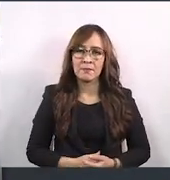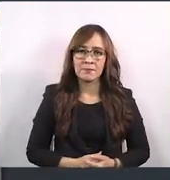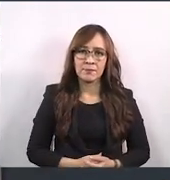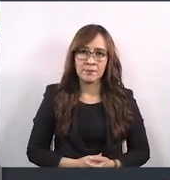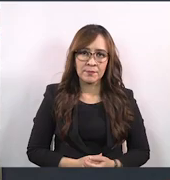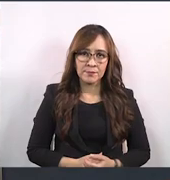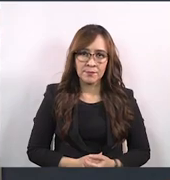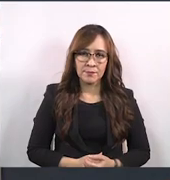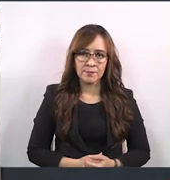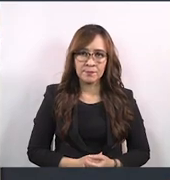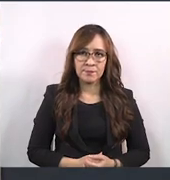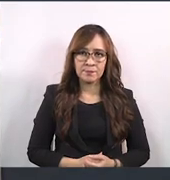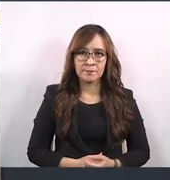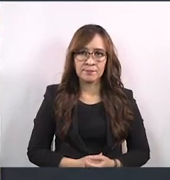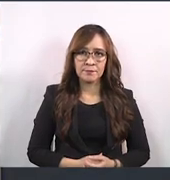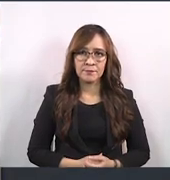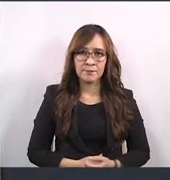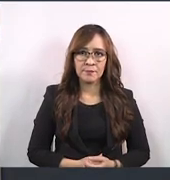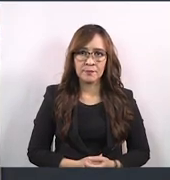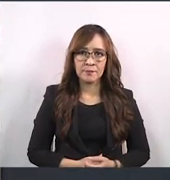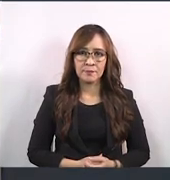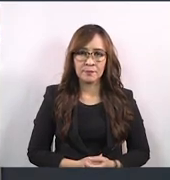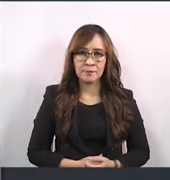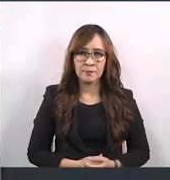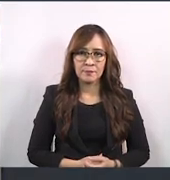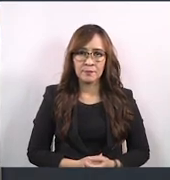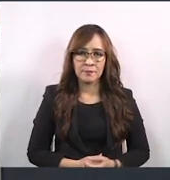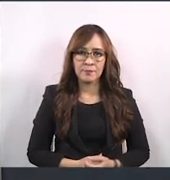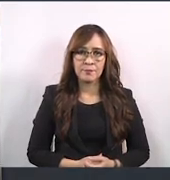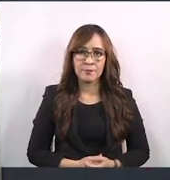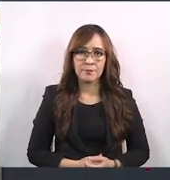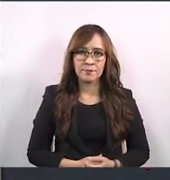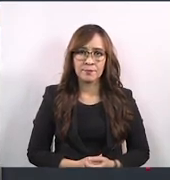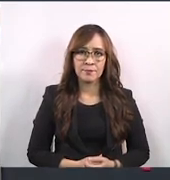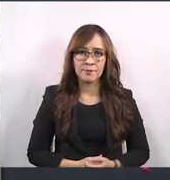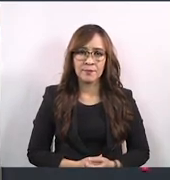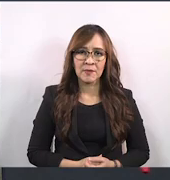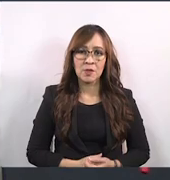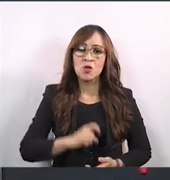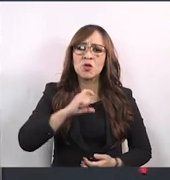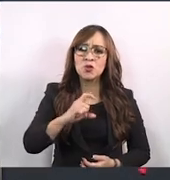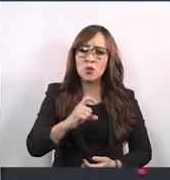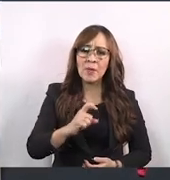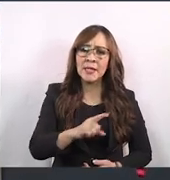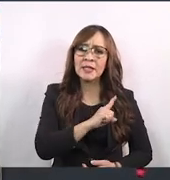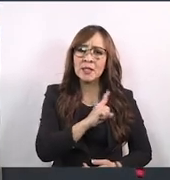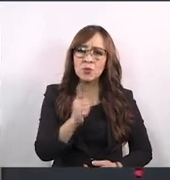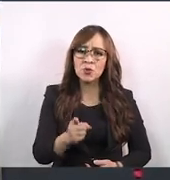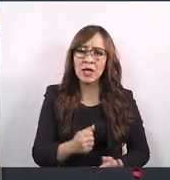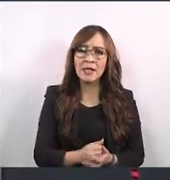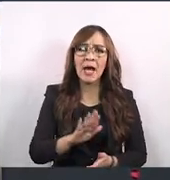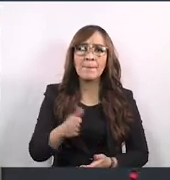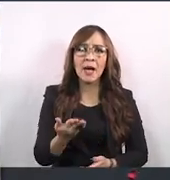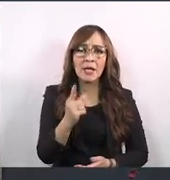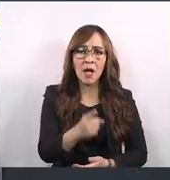sudahlah itu memang milik pusakanya Hai itu pemberian Tuhan paginya cukupkan dirimu dengan apa yang